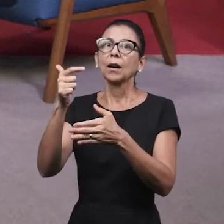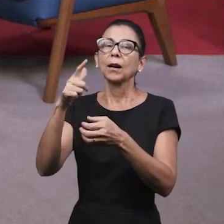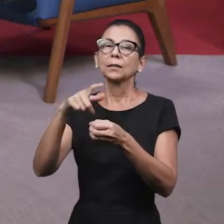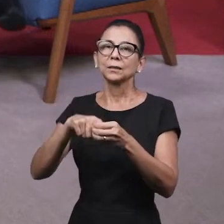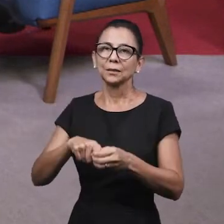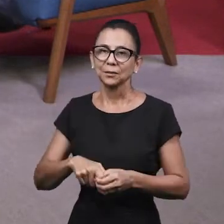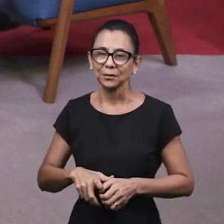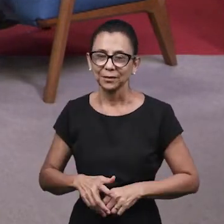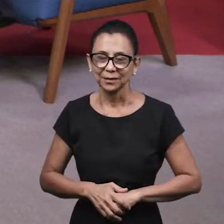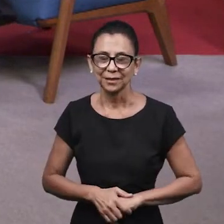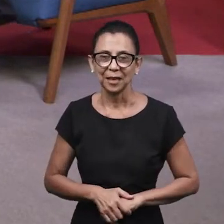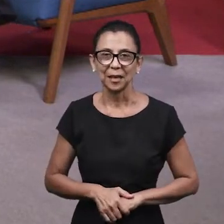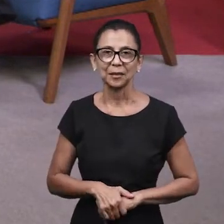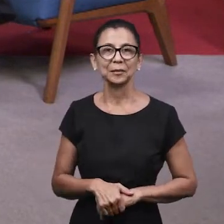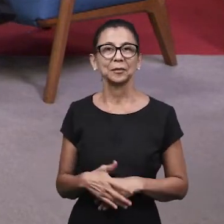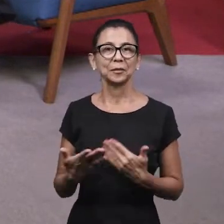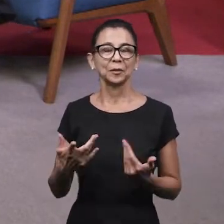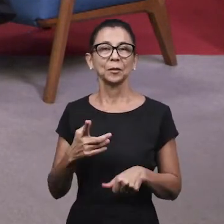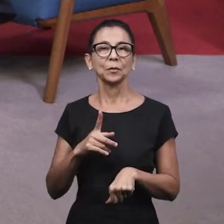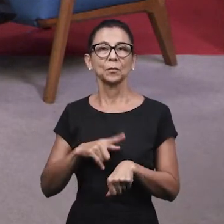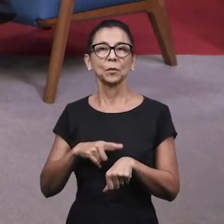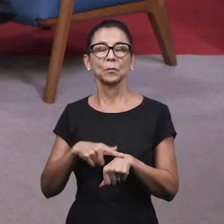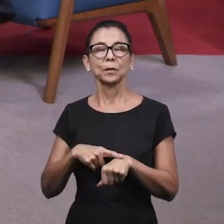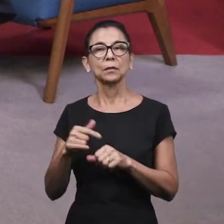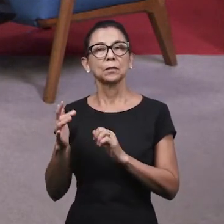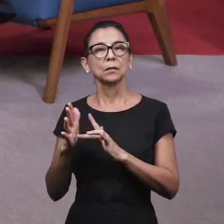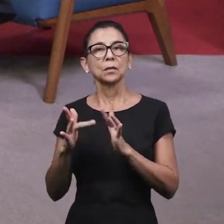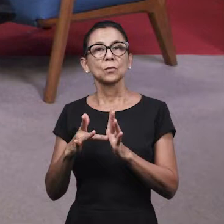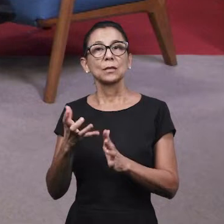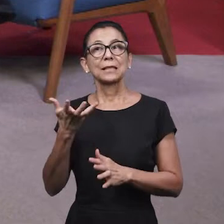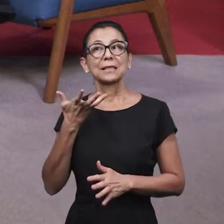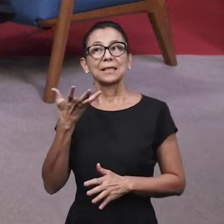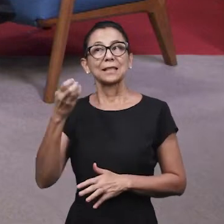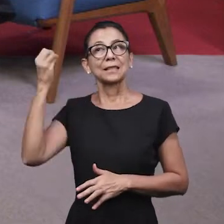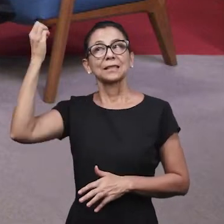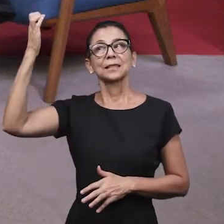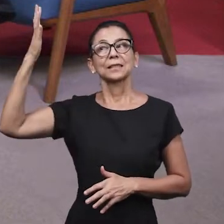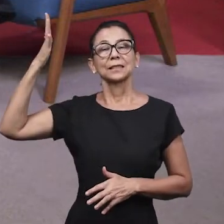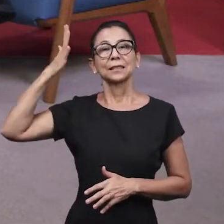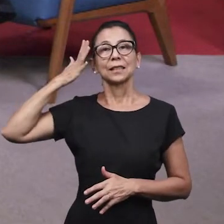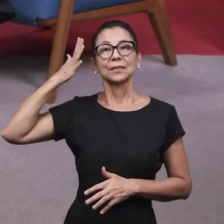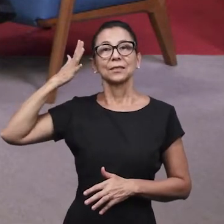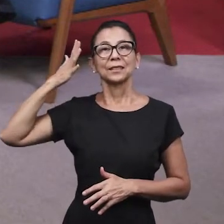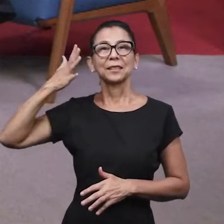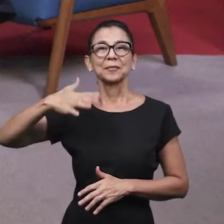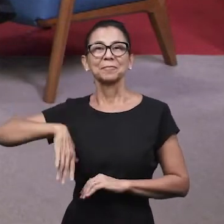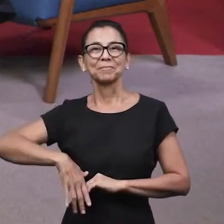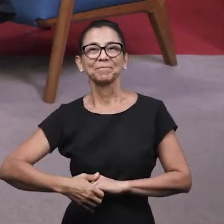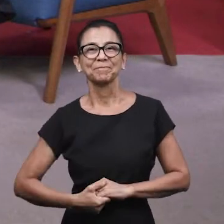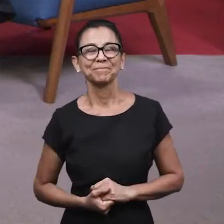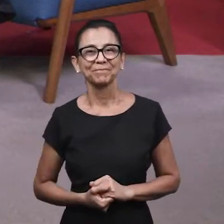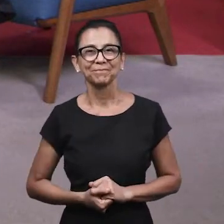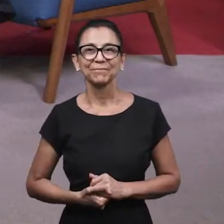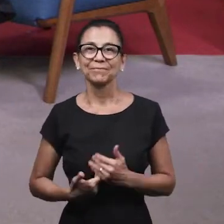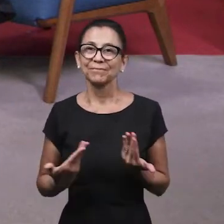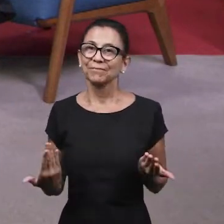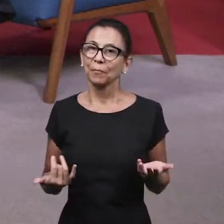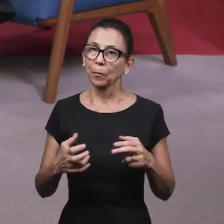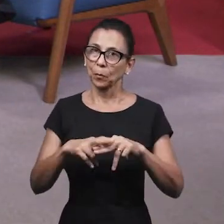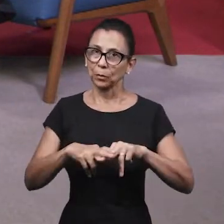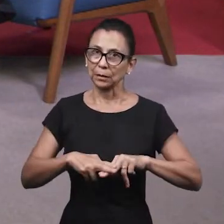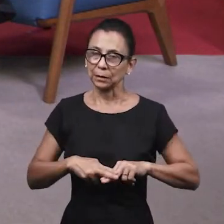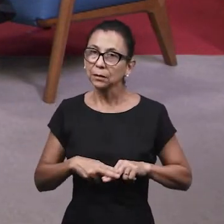se révéler. Donc nous voyons, c'est pour cela, c'est juste une parenthèse, c'est pour cela qu'en ce moment,